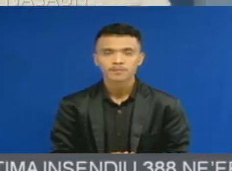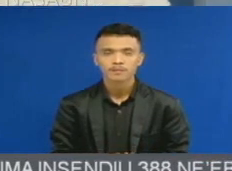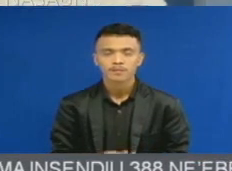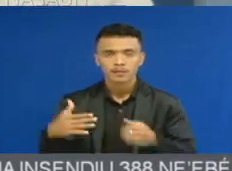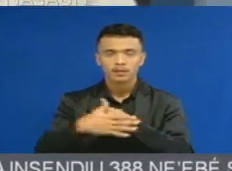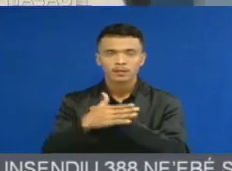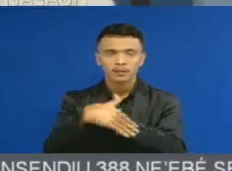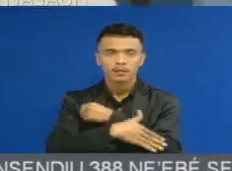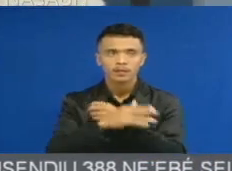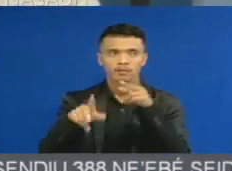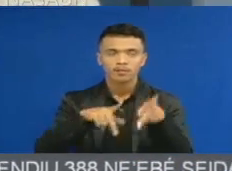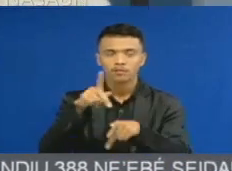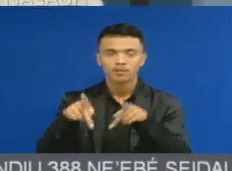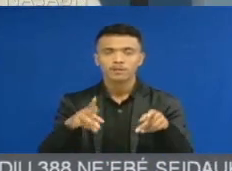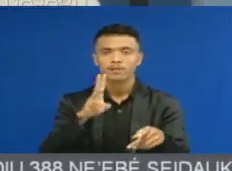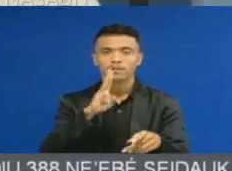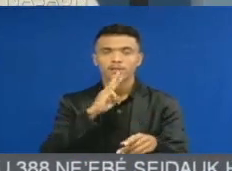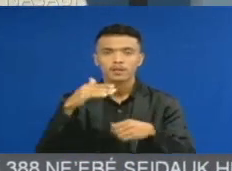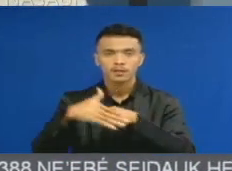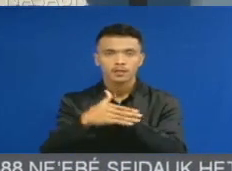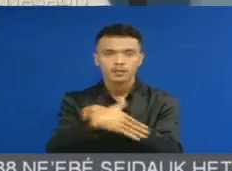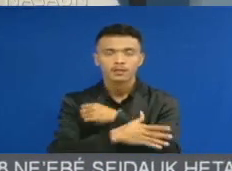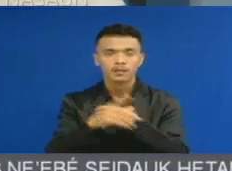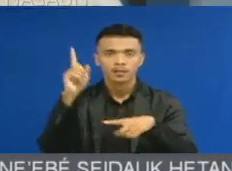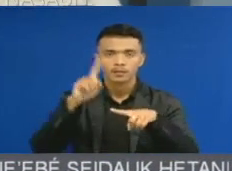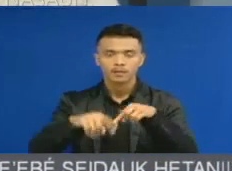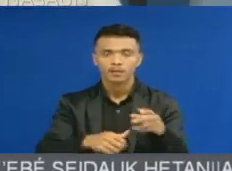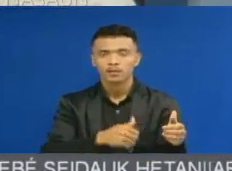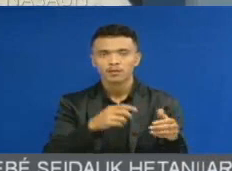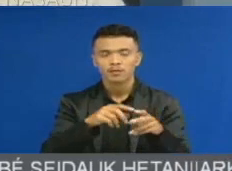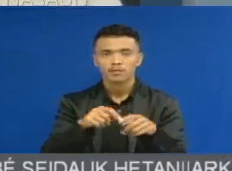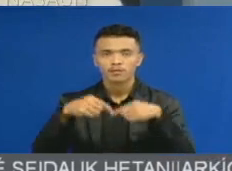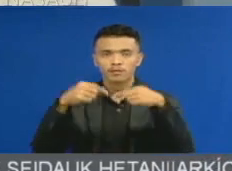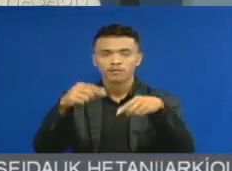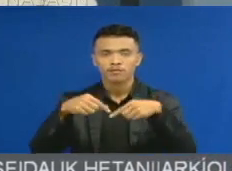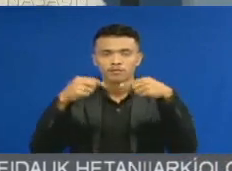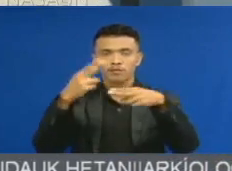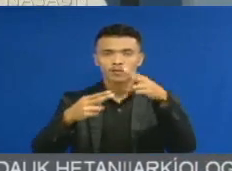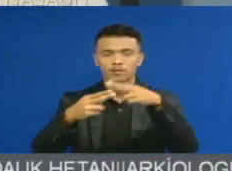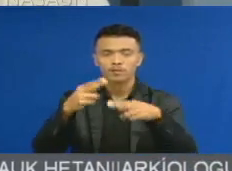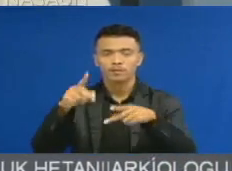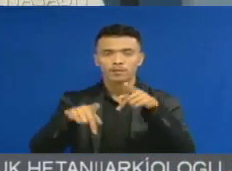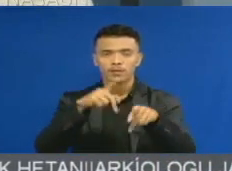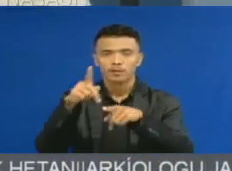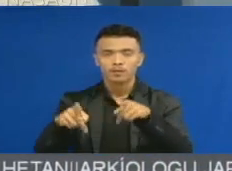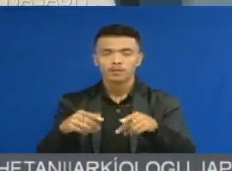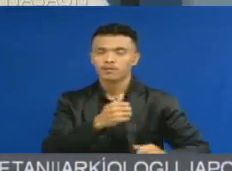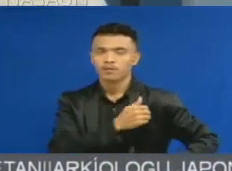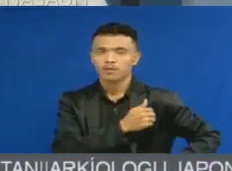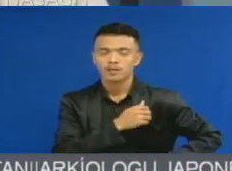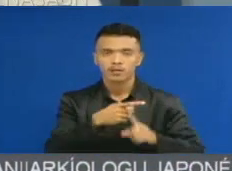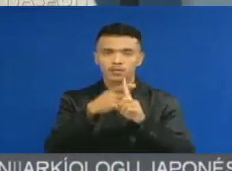ikan povo ne makbe. Tama ne mak ikan labele fila ni limang ba fil fali povo ne. Povo ne hadomi ne força, Valentino mais esse